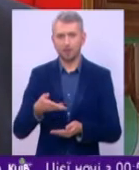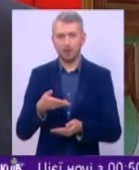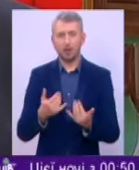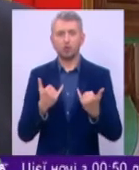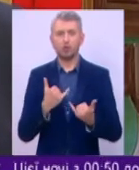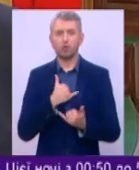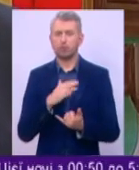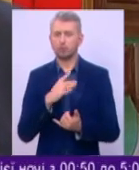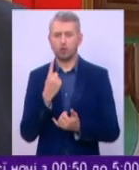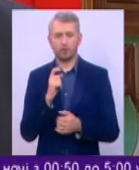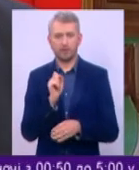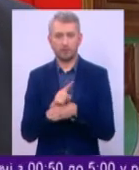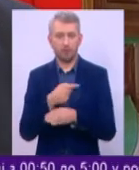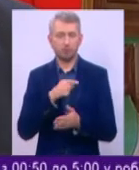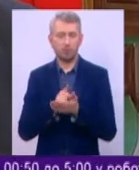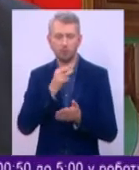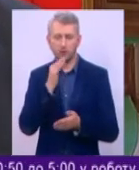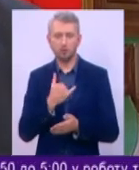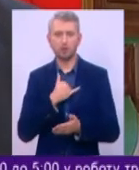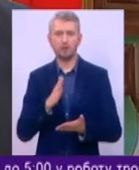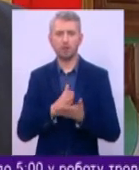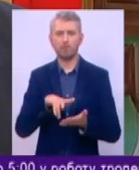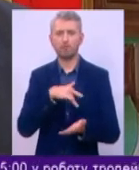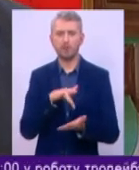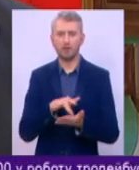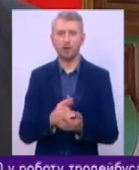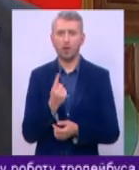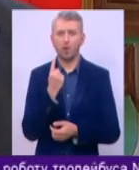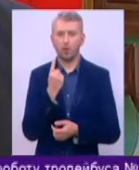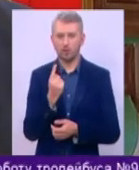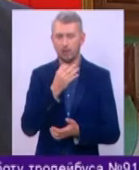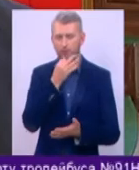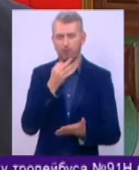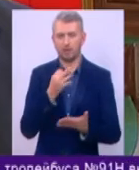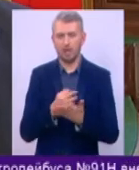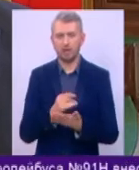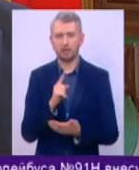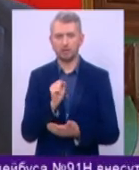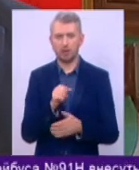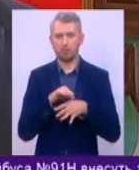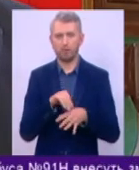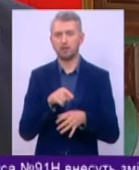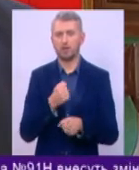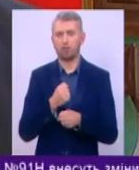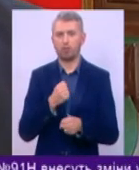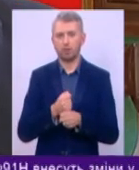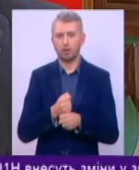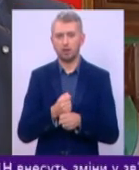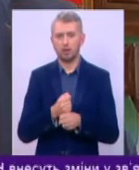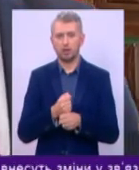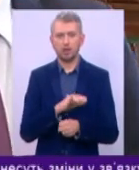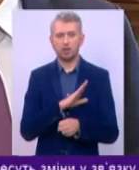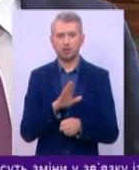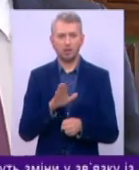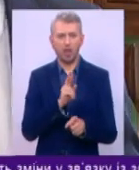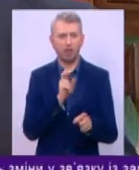сьогодні було одне завдання. Ми маємо сказати, що у нас є в місті один відповідальний за проведення цієї роботи. І не розмивати, і не